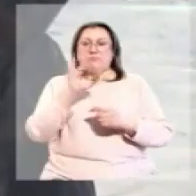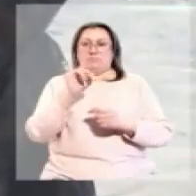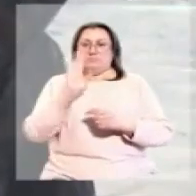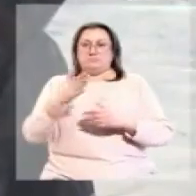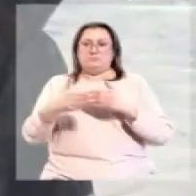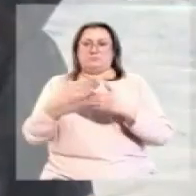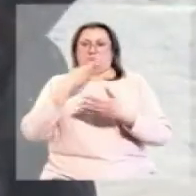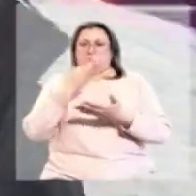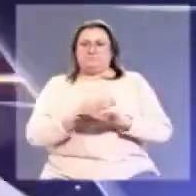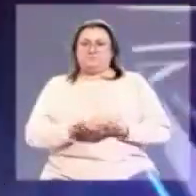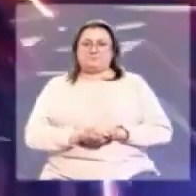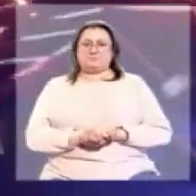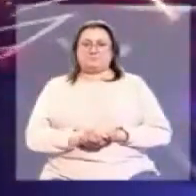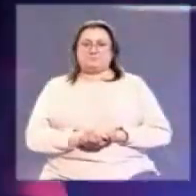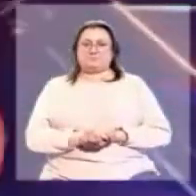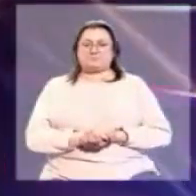понесут ответственность.